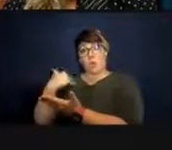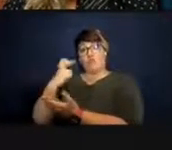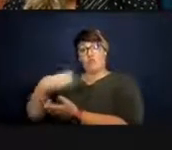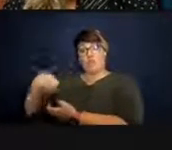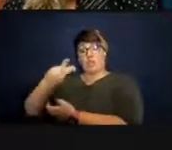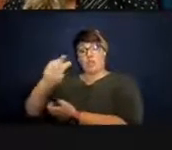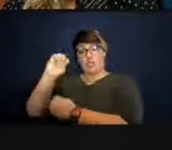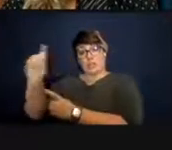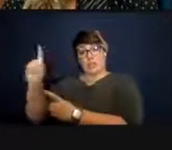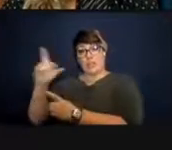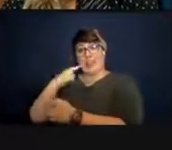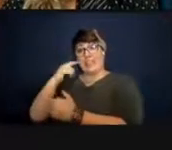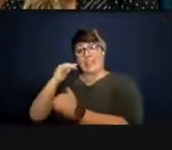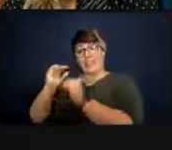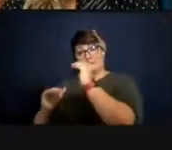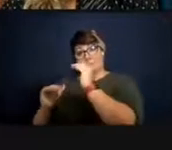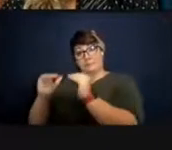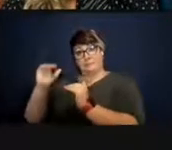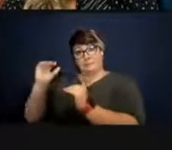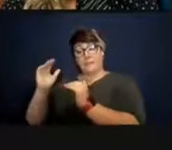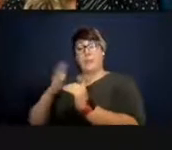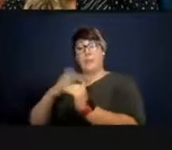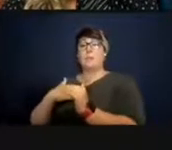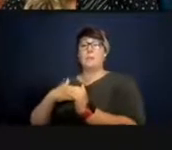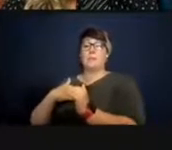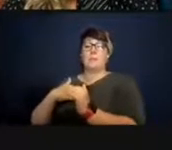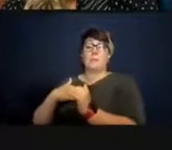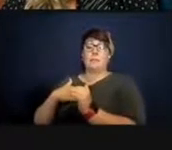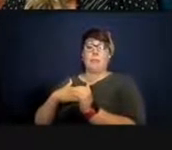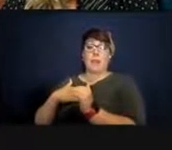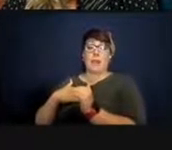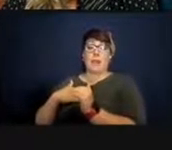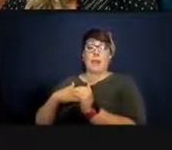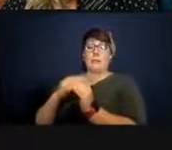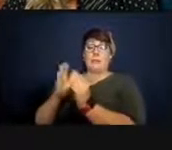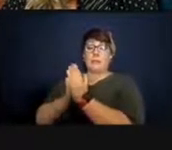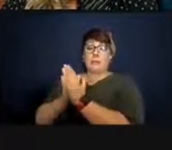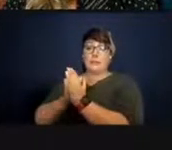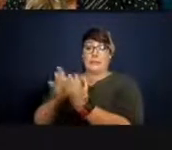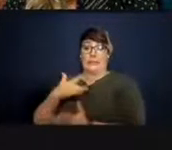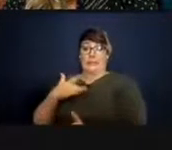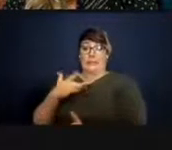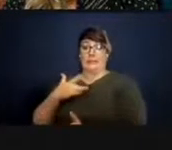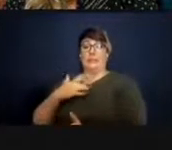wa kijamii. Lazima tusawazishe mambo. Mtu anaweza